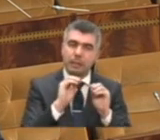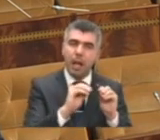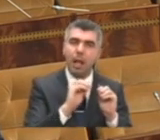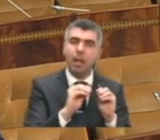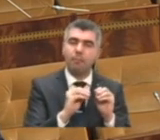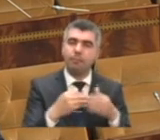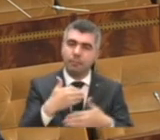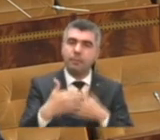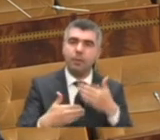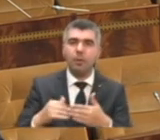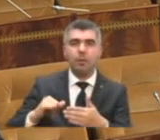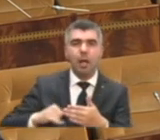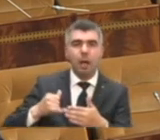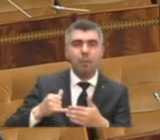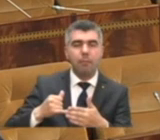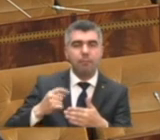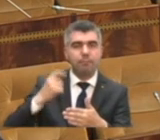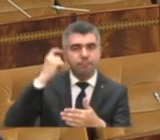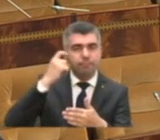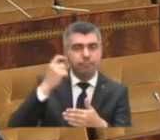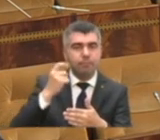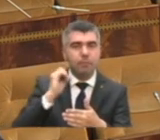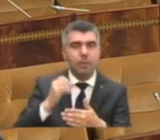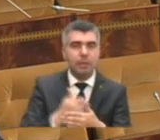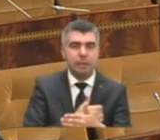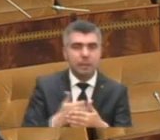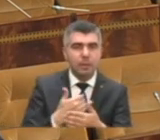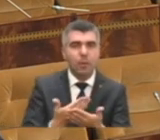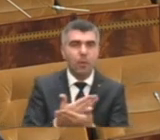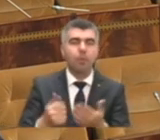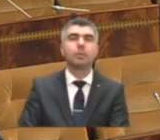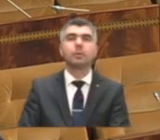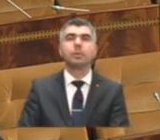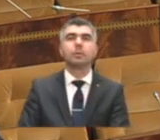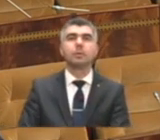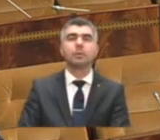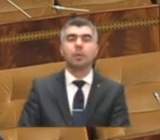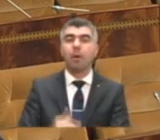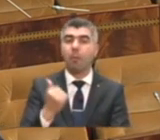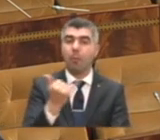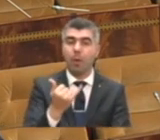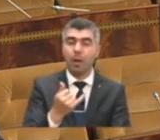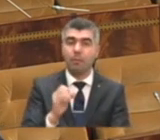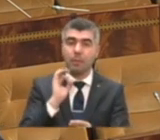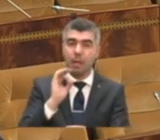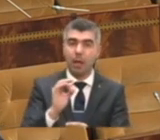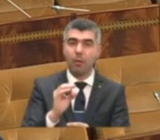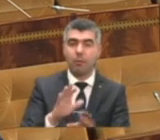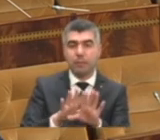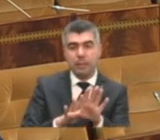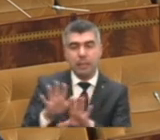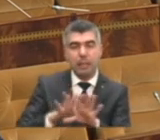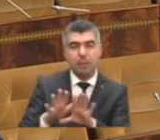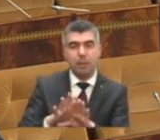قدراتهم الذاتية والعقلية والفنية والبدنية والسلوكية. وفي هذا الإطار تجدر الإشارة إلى السهر على حسن تدبير